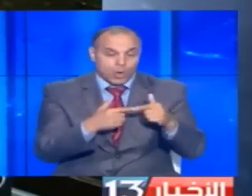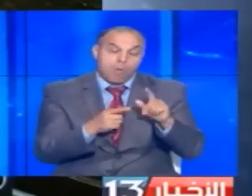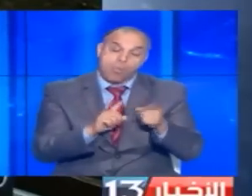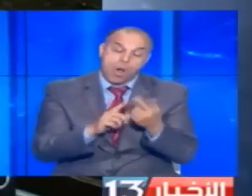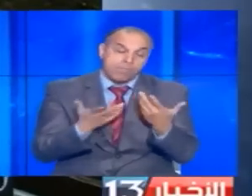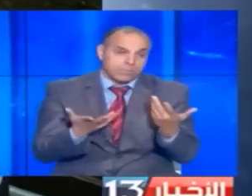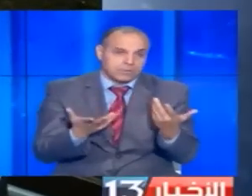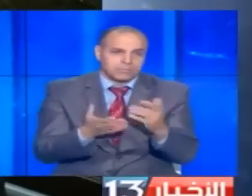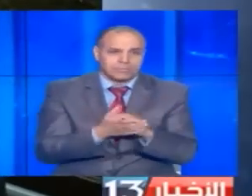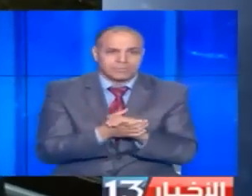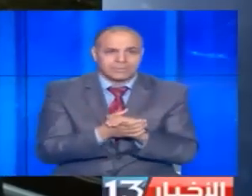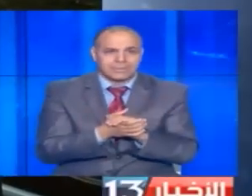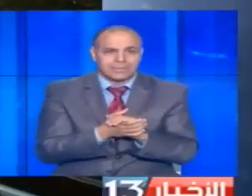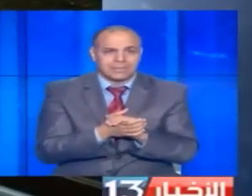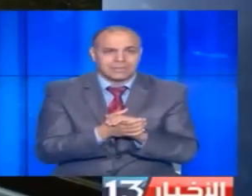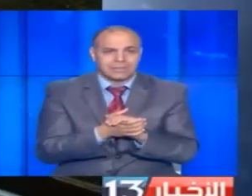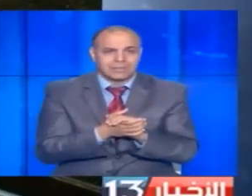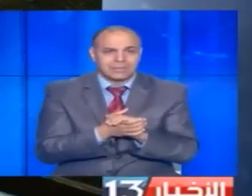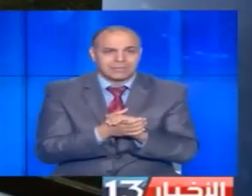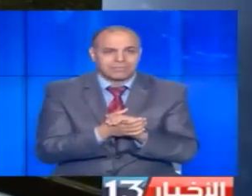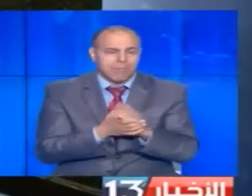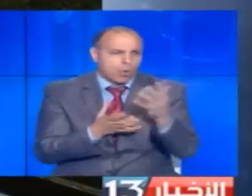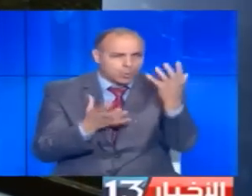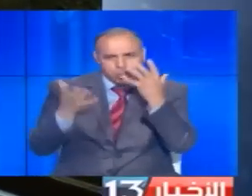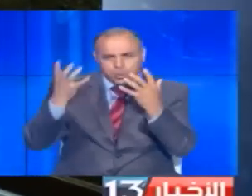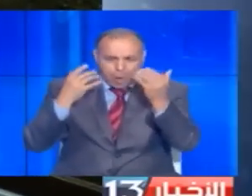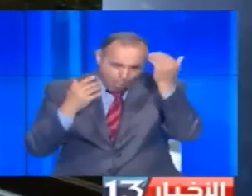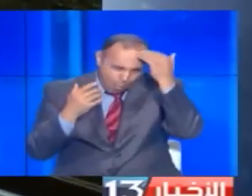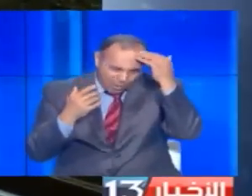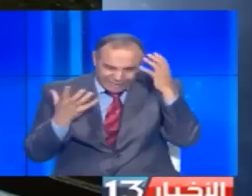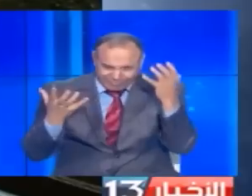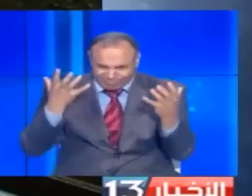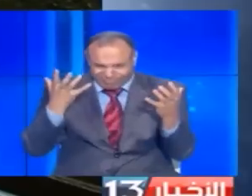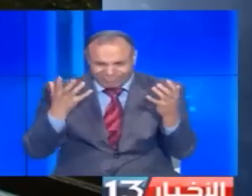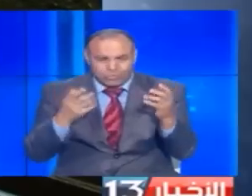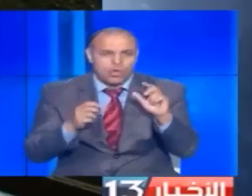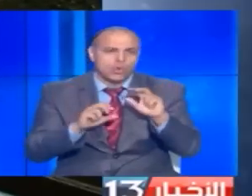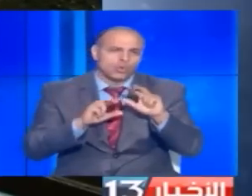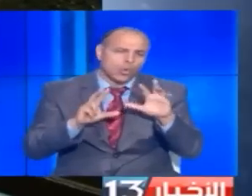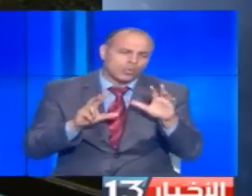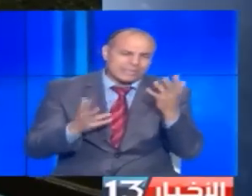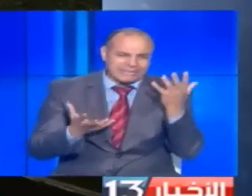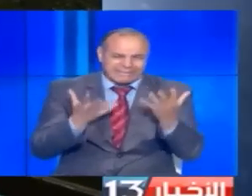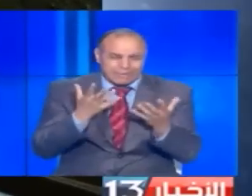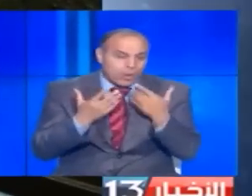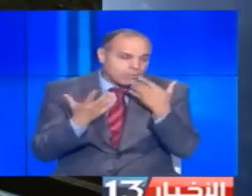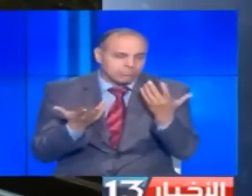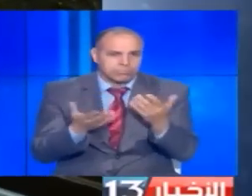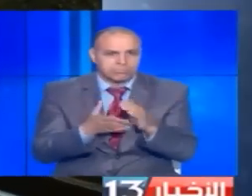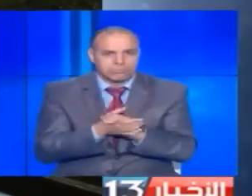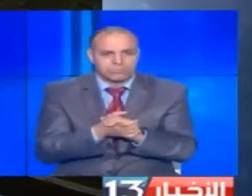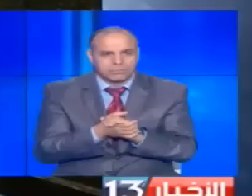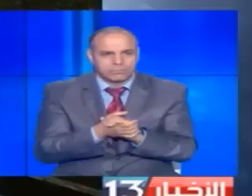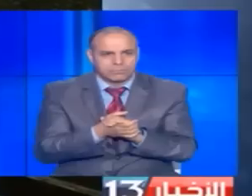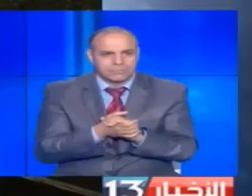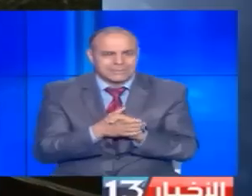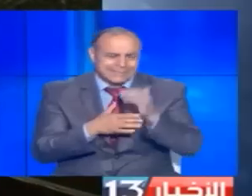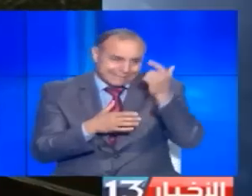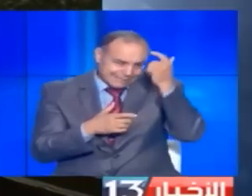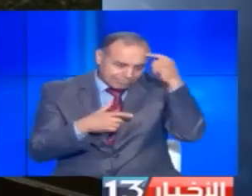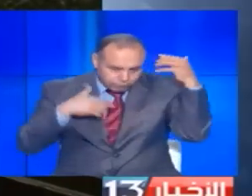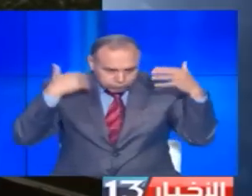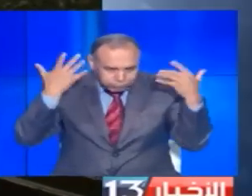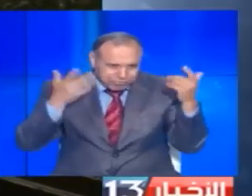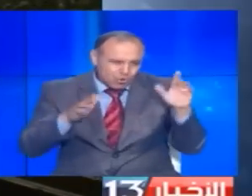حاجه، معناتها اذا تحط في تفكيرهم كما فما سخانه كبيره فما 36 ولا 38 ديجري، معناتها سا بيرتيرب ان بو